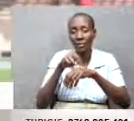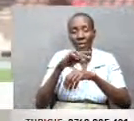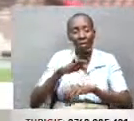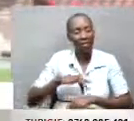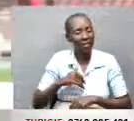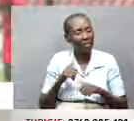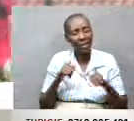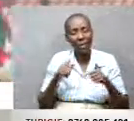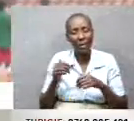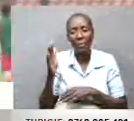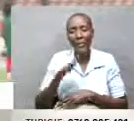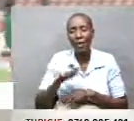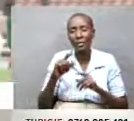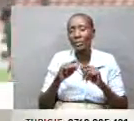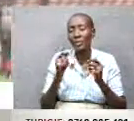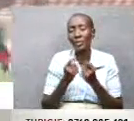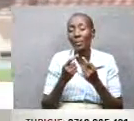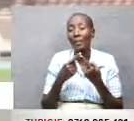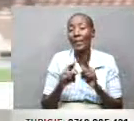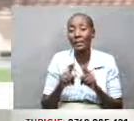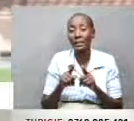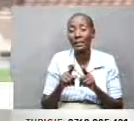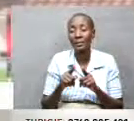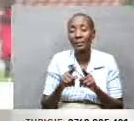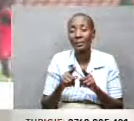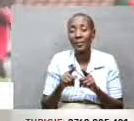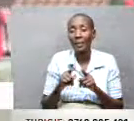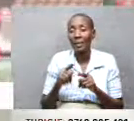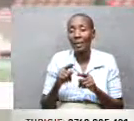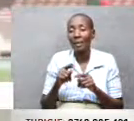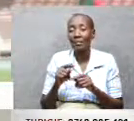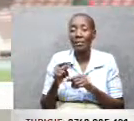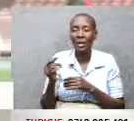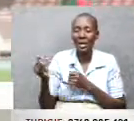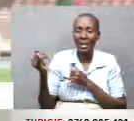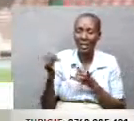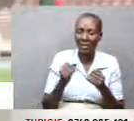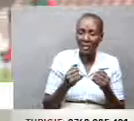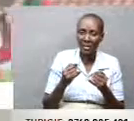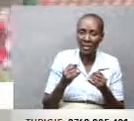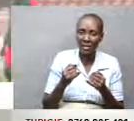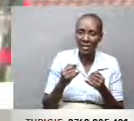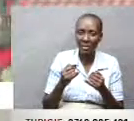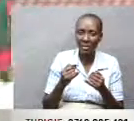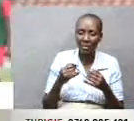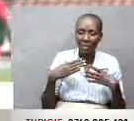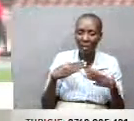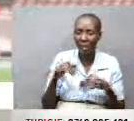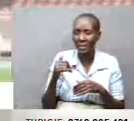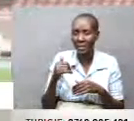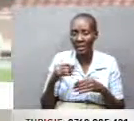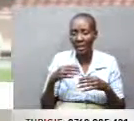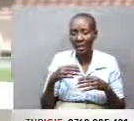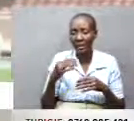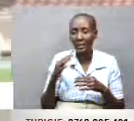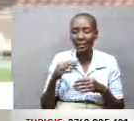Nimerudi kwa team, but Minye kunita kwa ajili najua alikuwa na wachezaji wengine ambao anawatumia, so